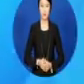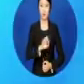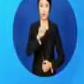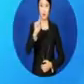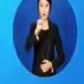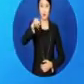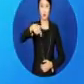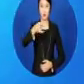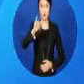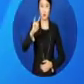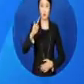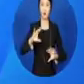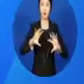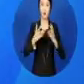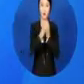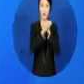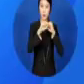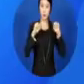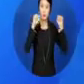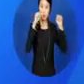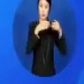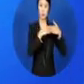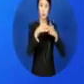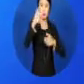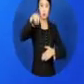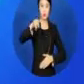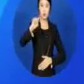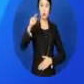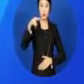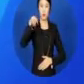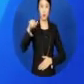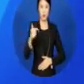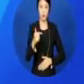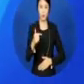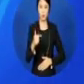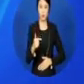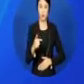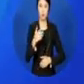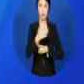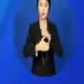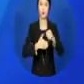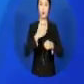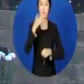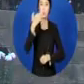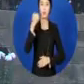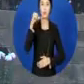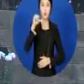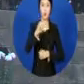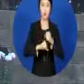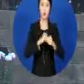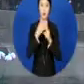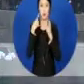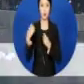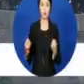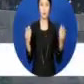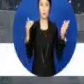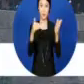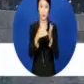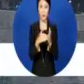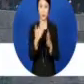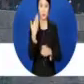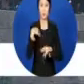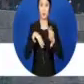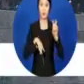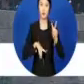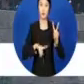아훈의 독립만세 운동을 주도한 유관순 열사의 순국 제95주기 추모제가 열렸습니다. 지난 22일